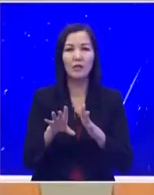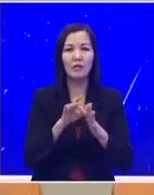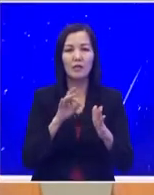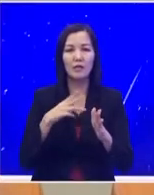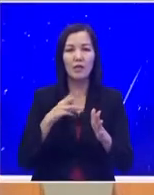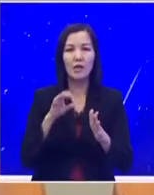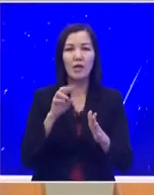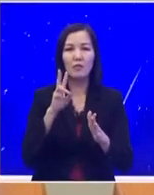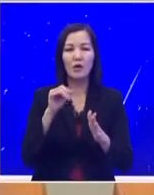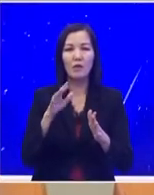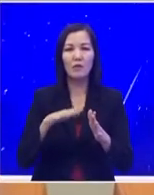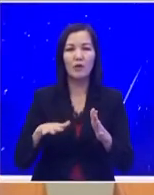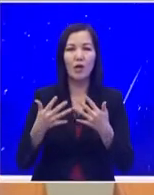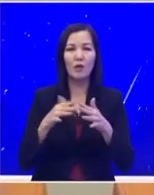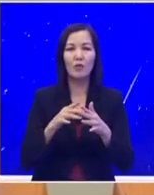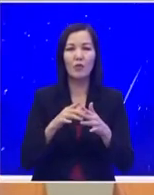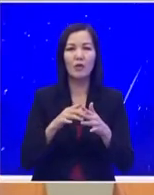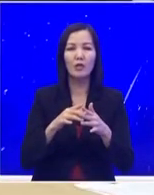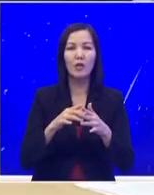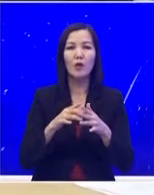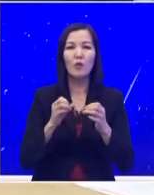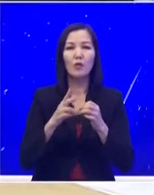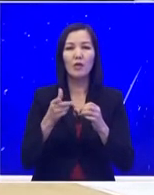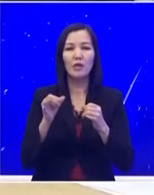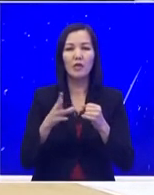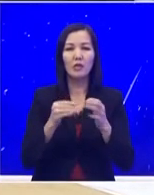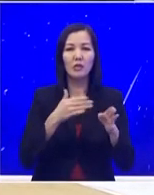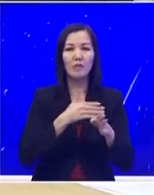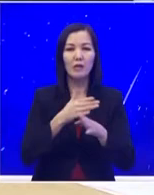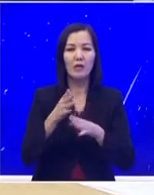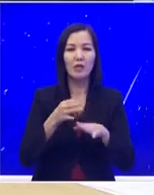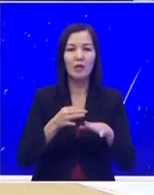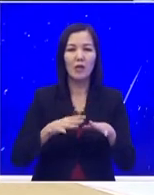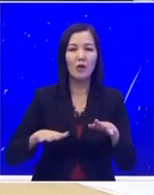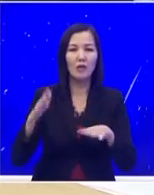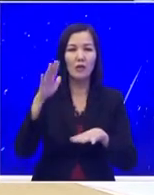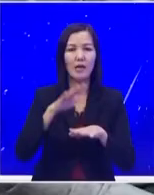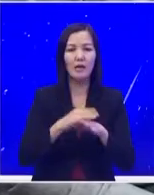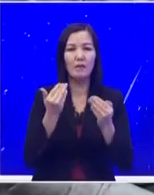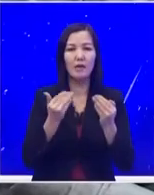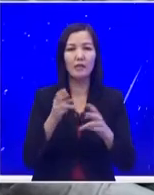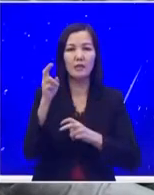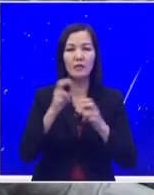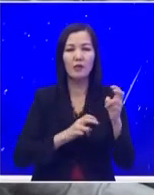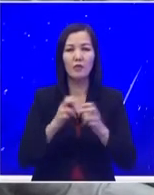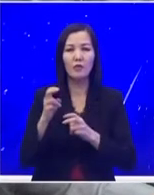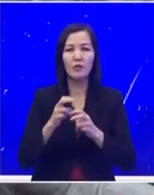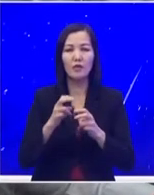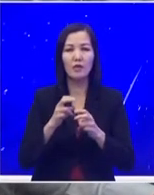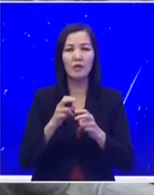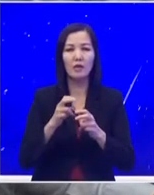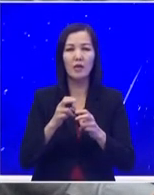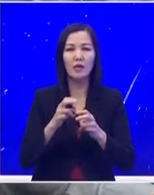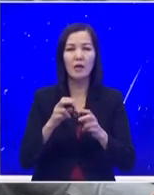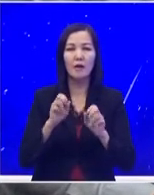Жармұхамбет ауылынан 12 гектар жер учаскесі берілген. Аудан әкімі Жандарбек Далабаевтың айтуынша, бұл аумақта қазір зауыттың алғашқы кезеңін іске